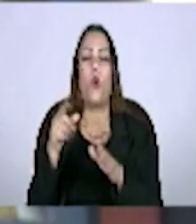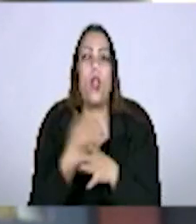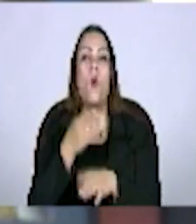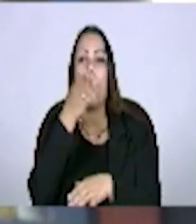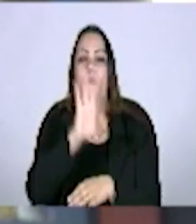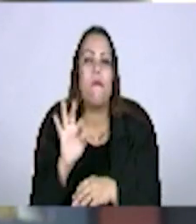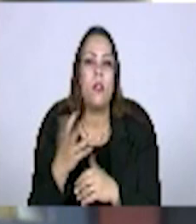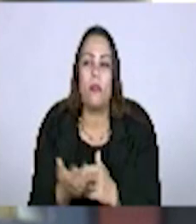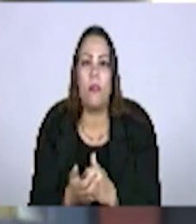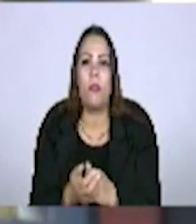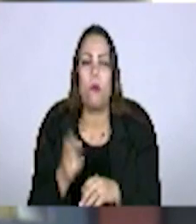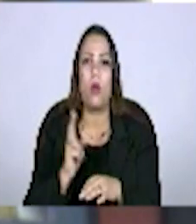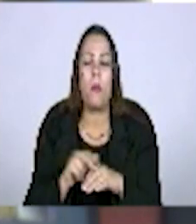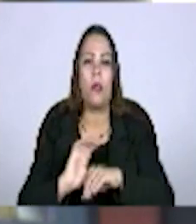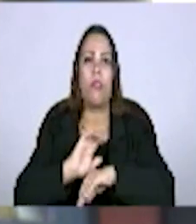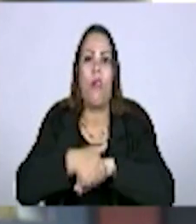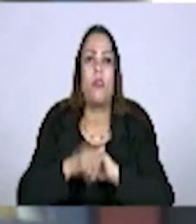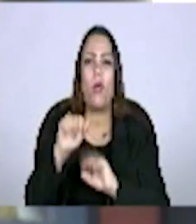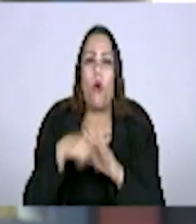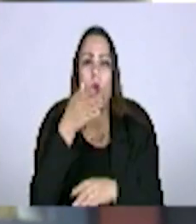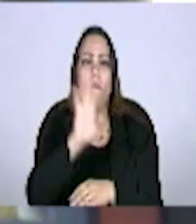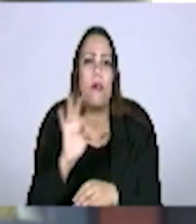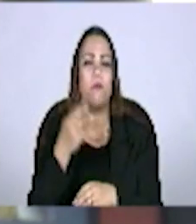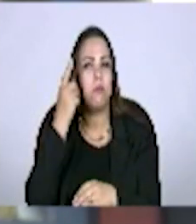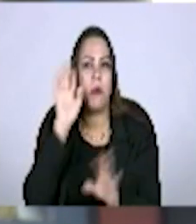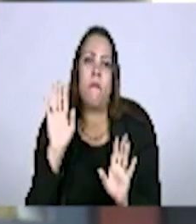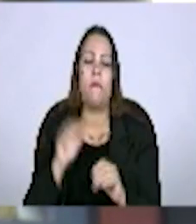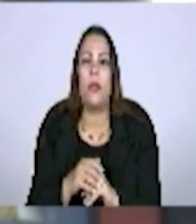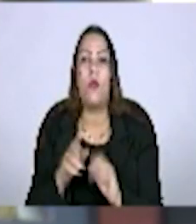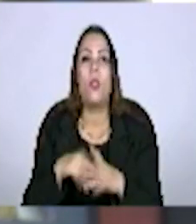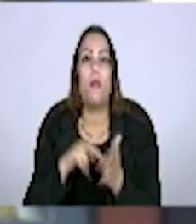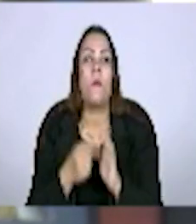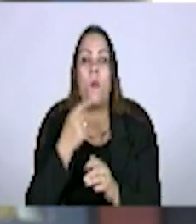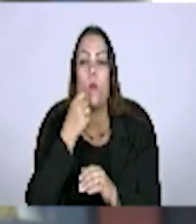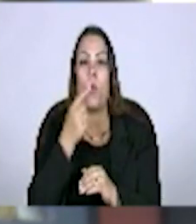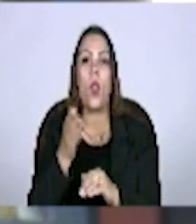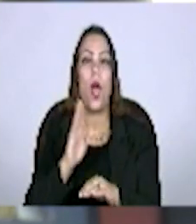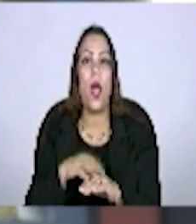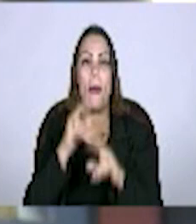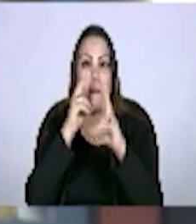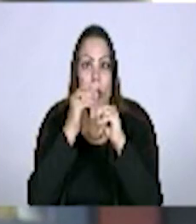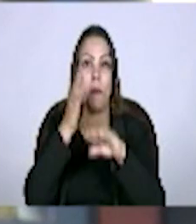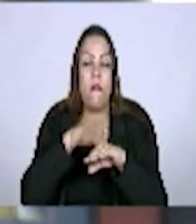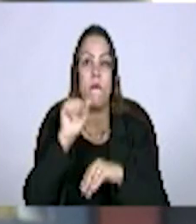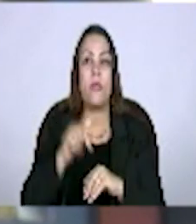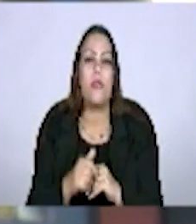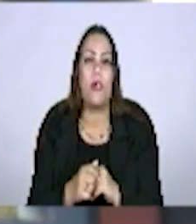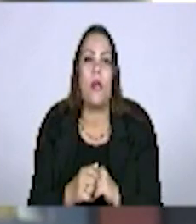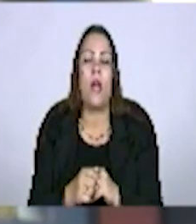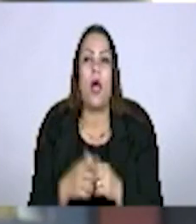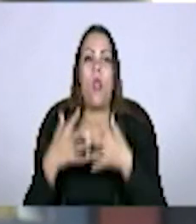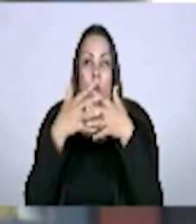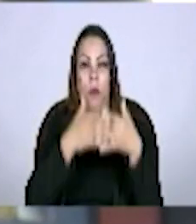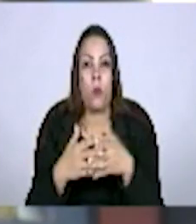هيروحوا فين والضغط عليهم هيديهم لفين فده طبعا ده بتتقال وبيتكلموا فيه الولايات